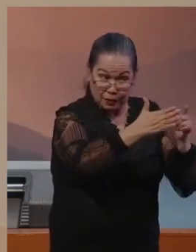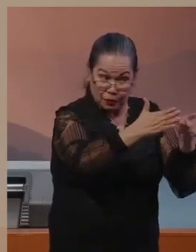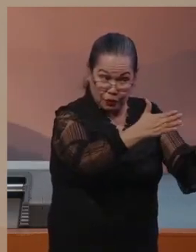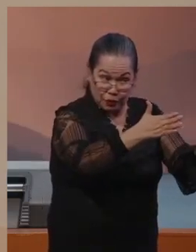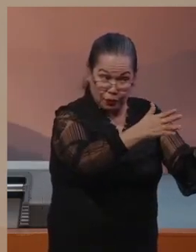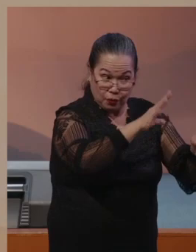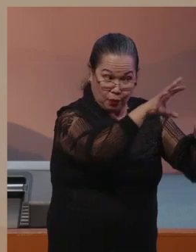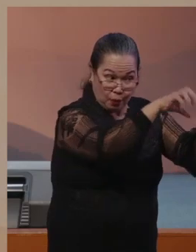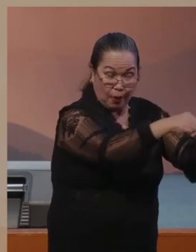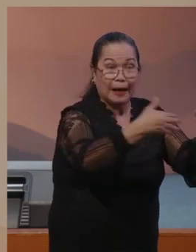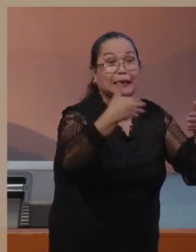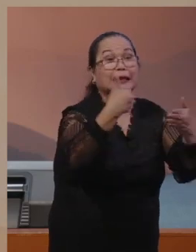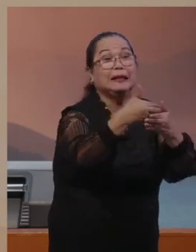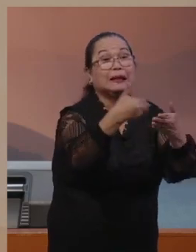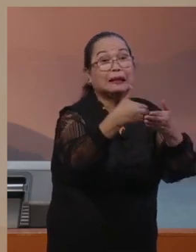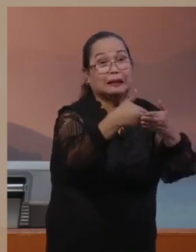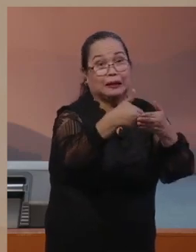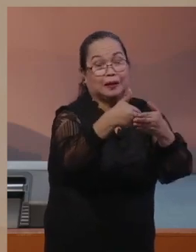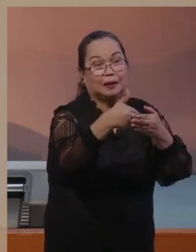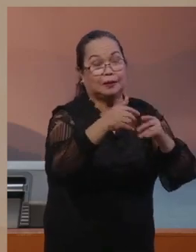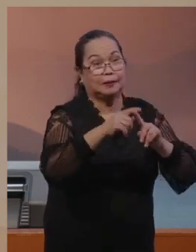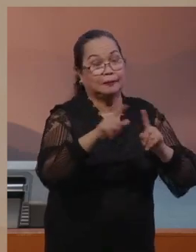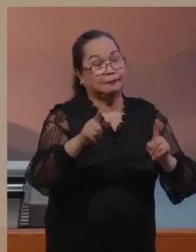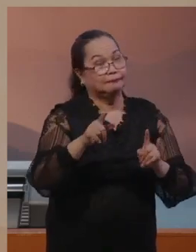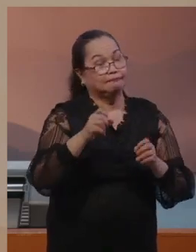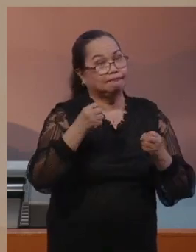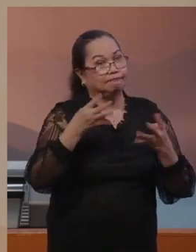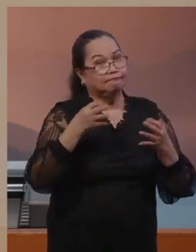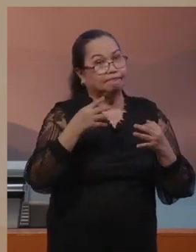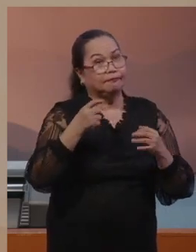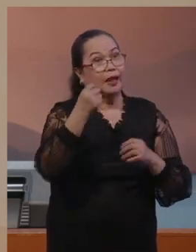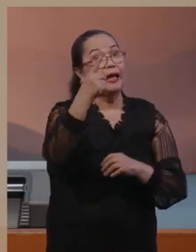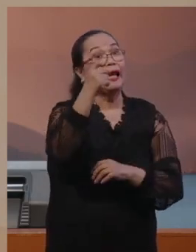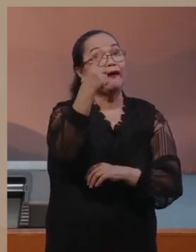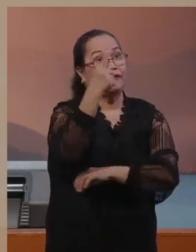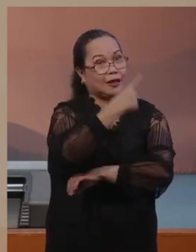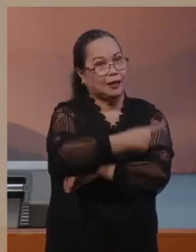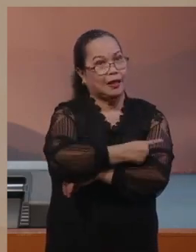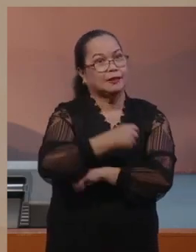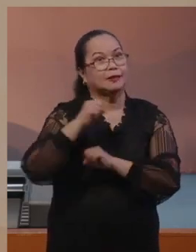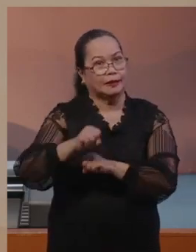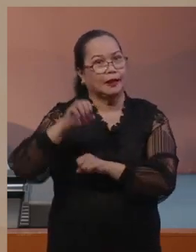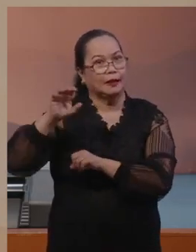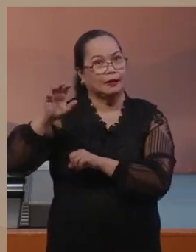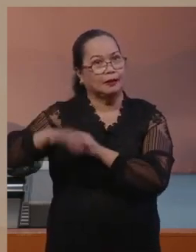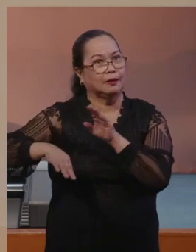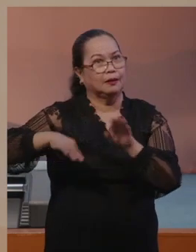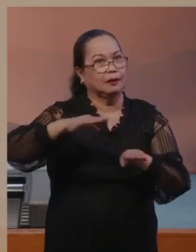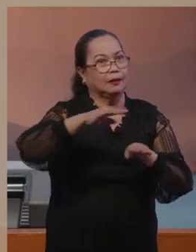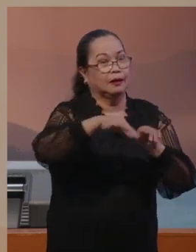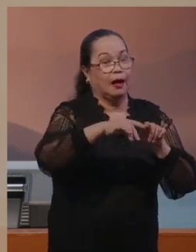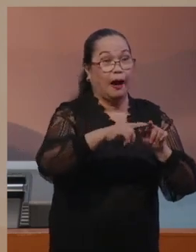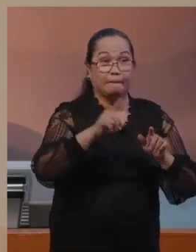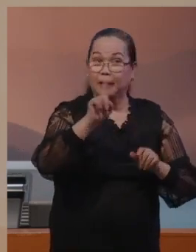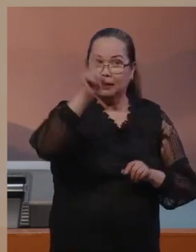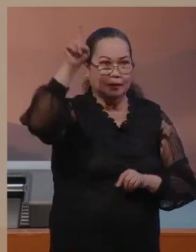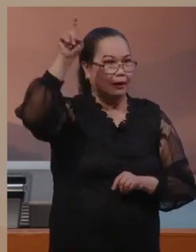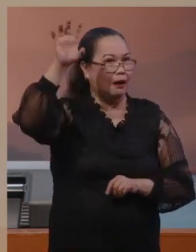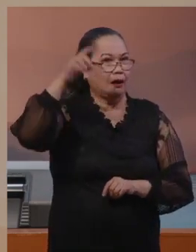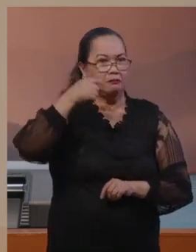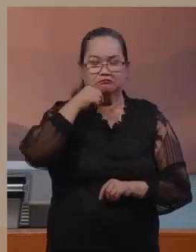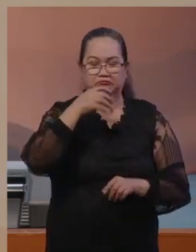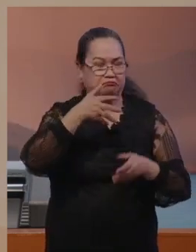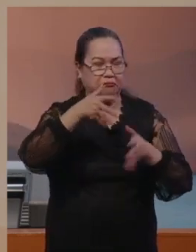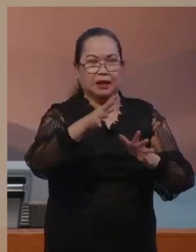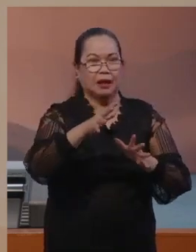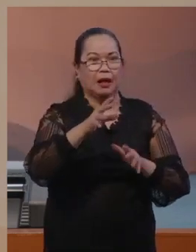Kanaan, malapit lang yun eh. Sabi nga ng iba, 11 days lang na biyahe. Pero pinaikot sila ng Diyos ng